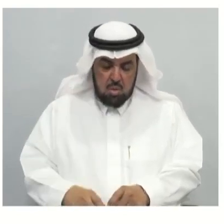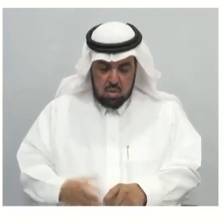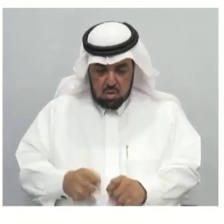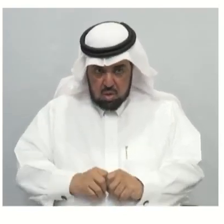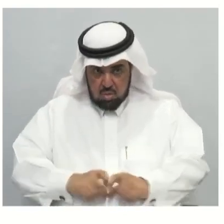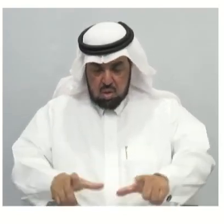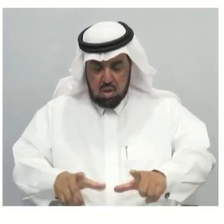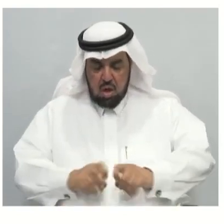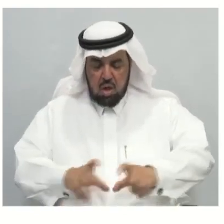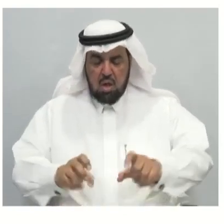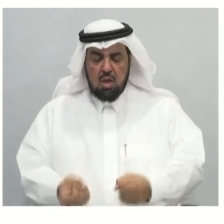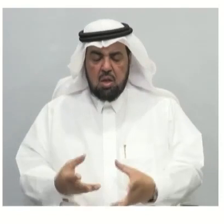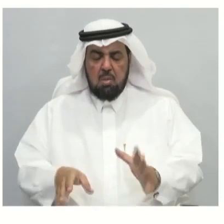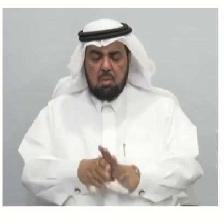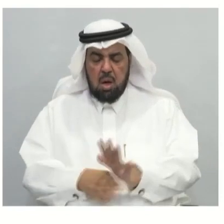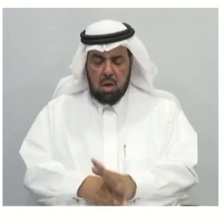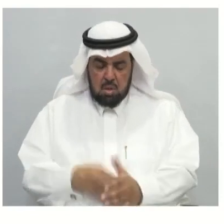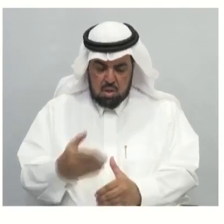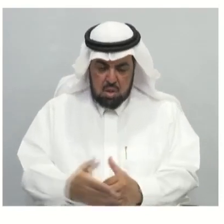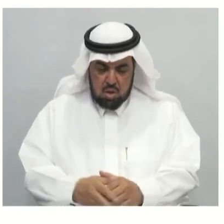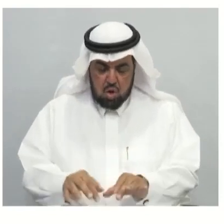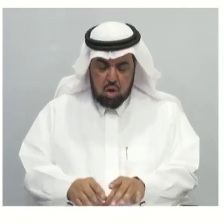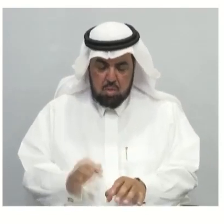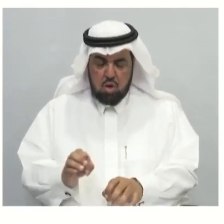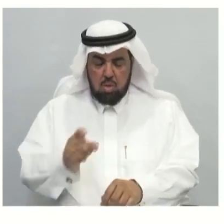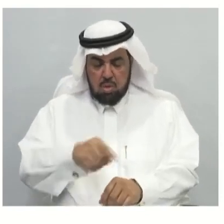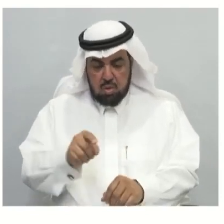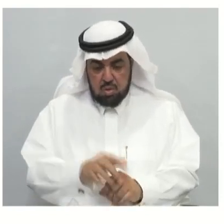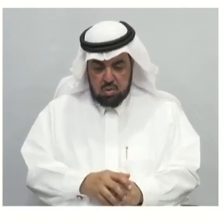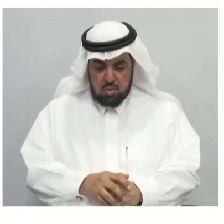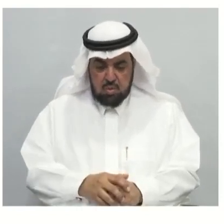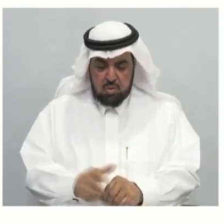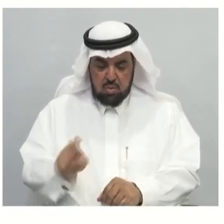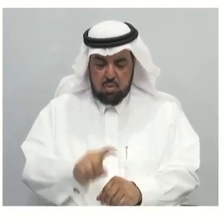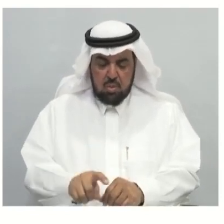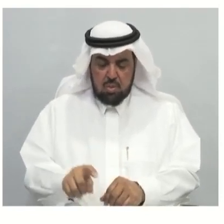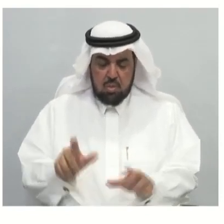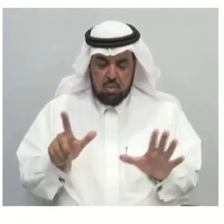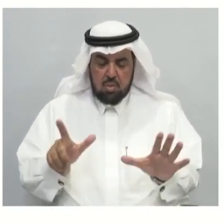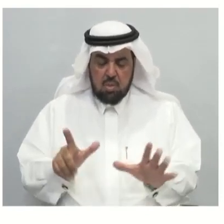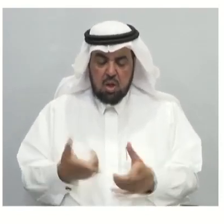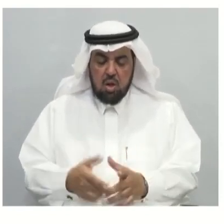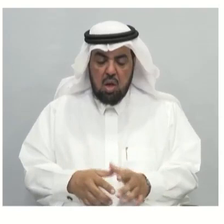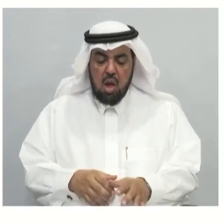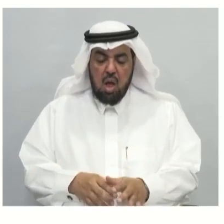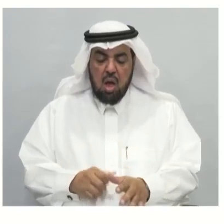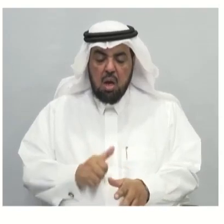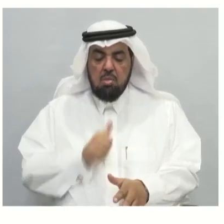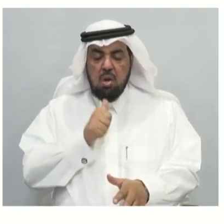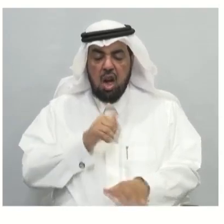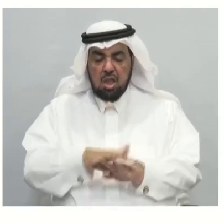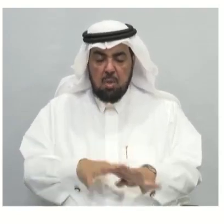على شاشه ليد عند تشغيل البرنامج التالي اكتب الاجابه الصحيحه السؤال السابع هل يمكنك ملء شبكه المايكروبيت ليد